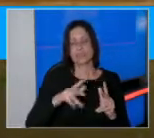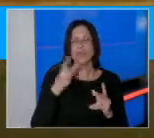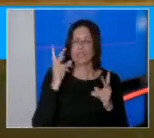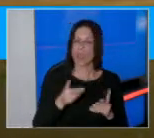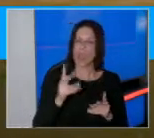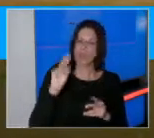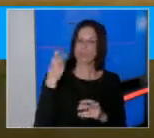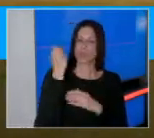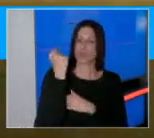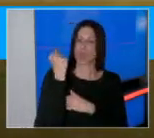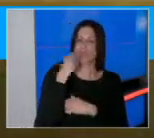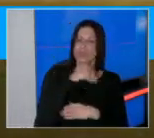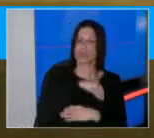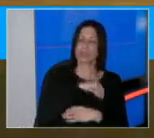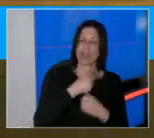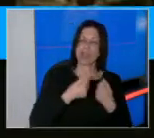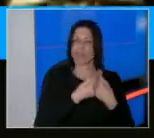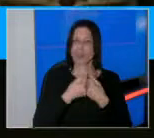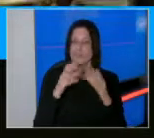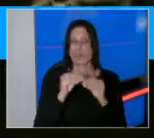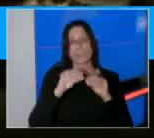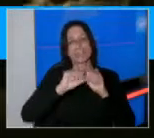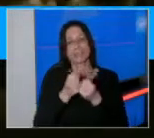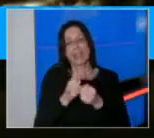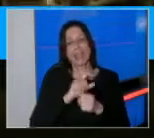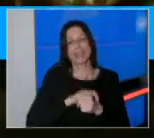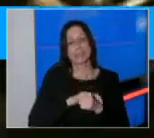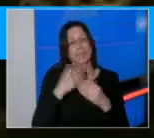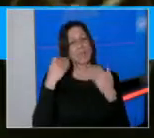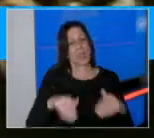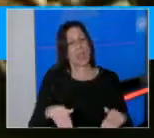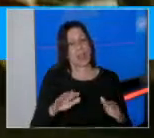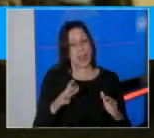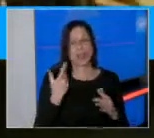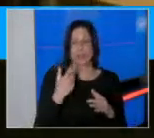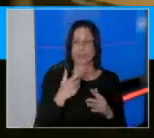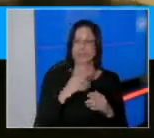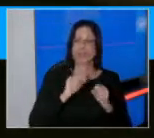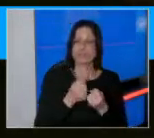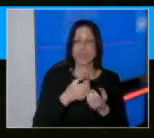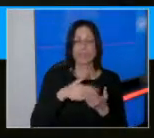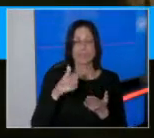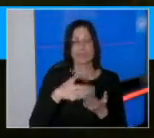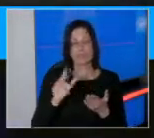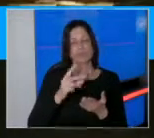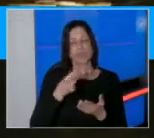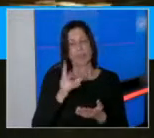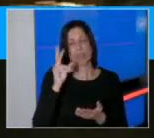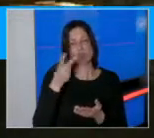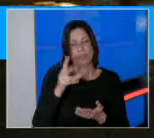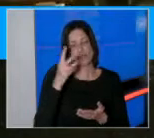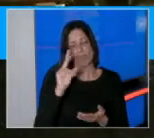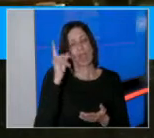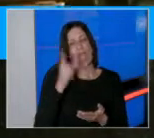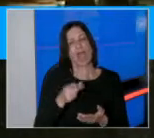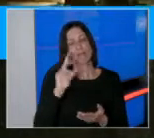לגייס כוחות נפש להתמודד עם משבר לזמן מוגבל. ברגע שהמשבר נמשך יותר ויותר זמן, חייבים